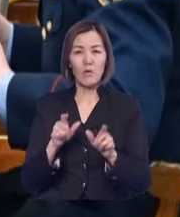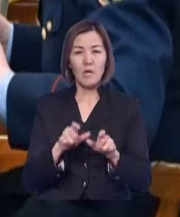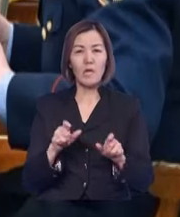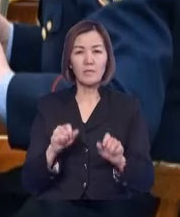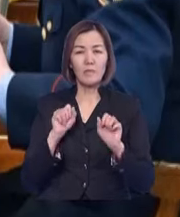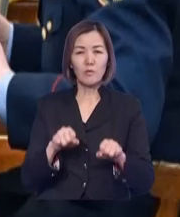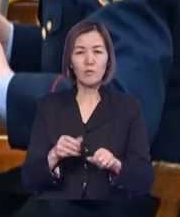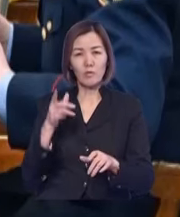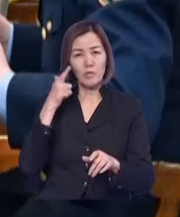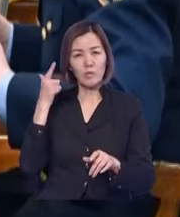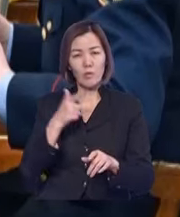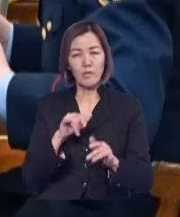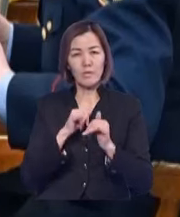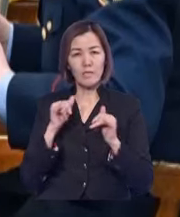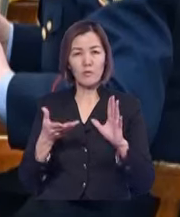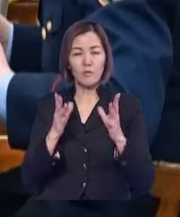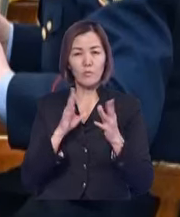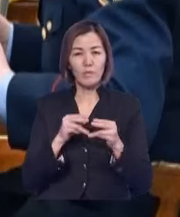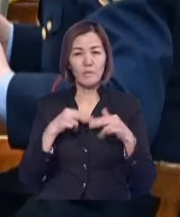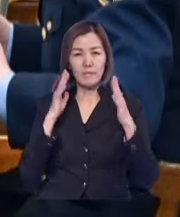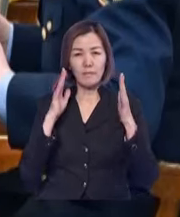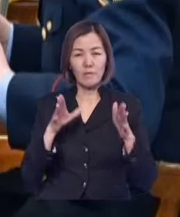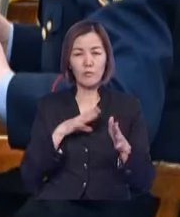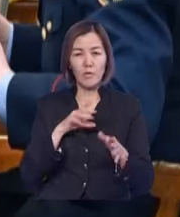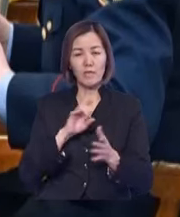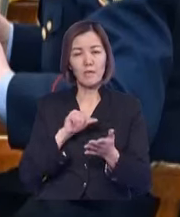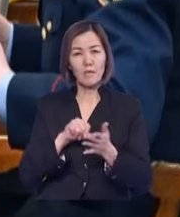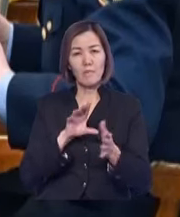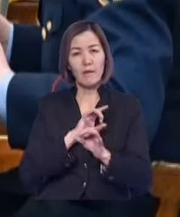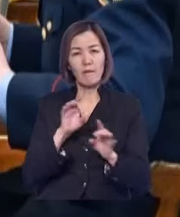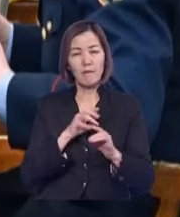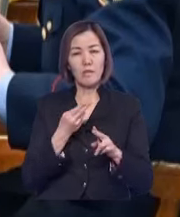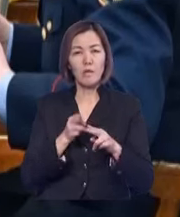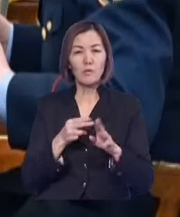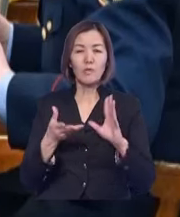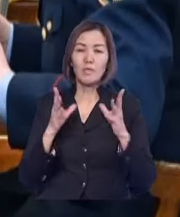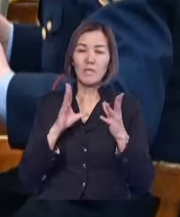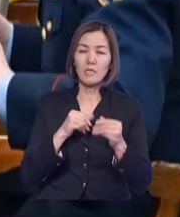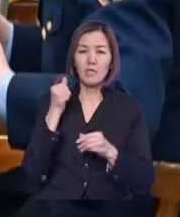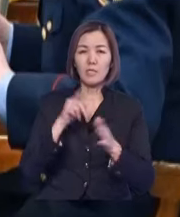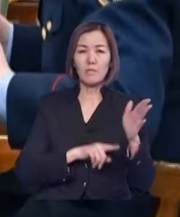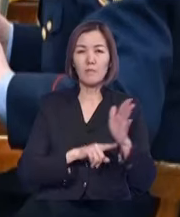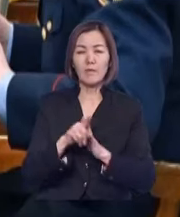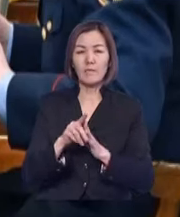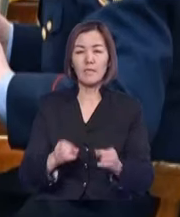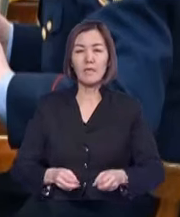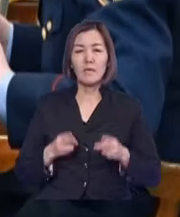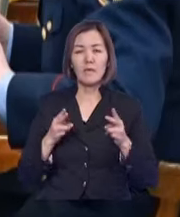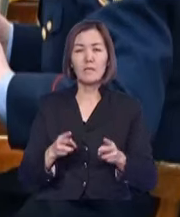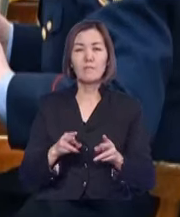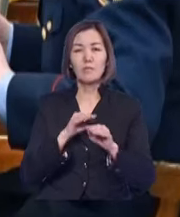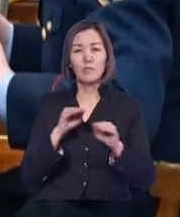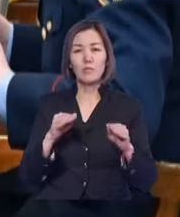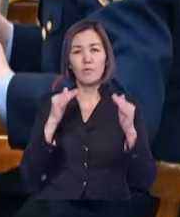және азаматтардың құқықтық сауатын арттыру мәселелеріне баса мән беріп отырғанын баяндады. Соның нәтижесінде жыл басынан бері қылмыс деңгейі